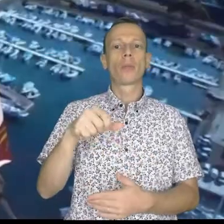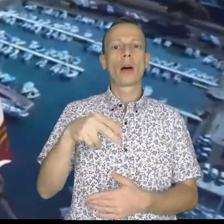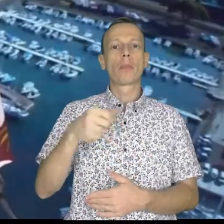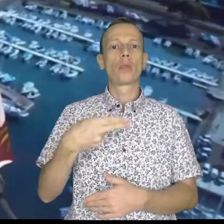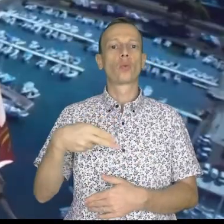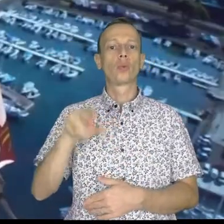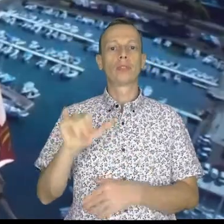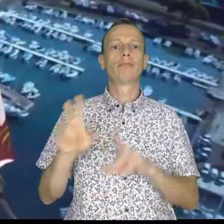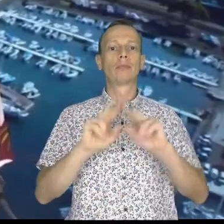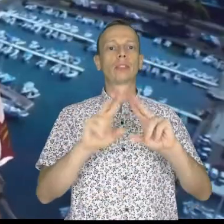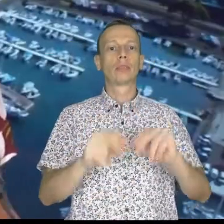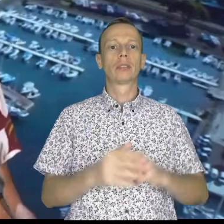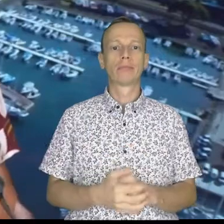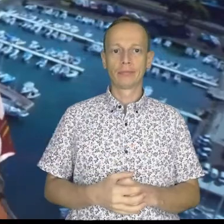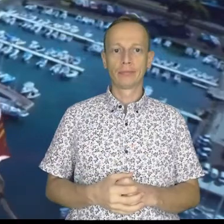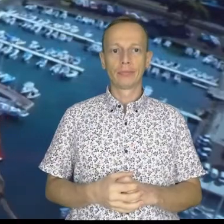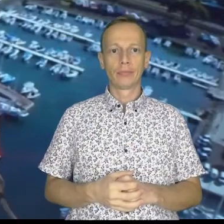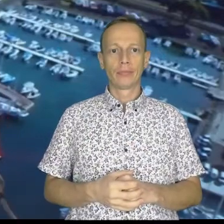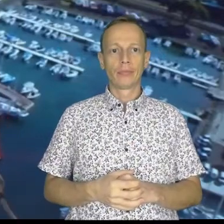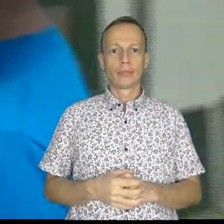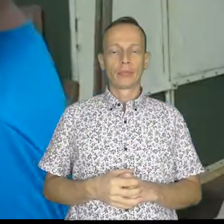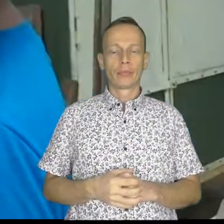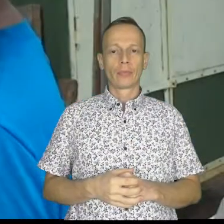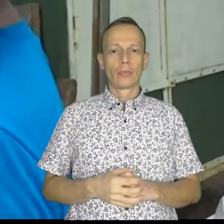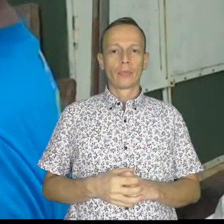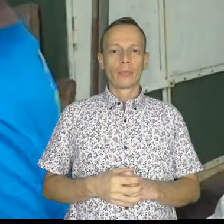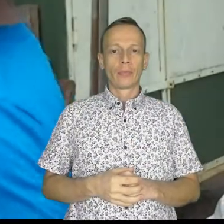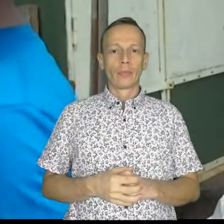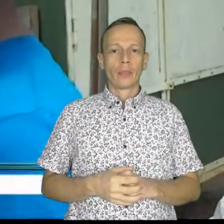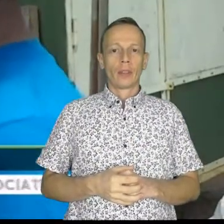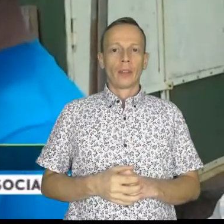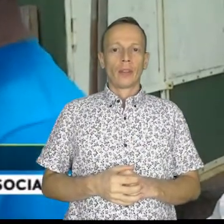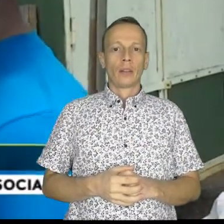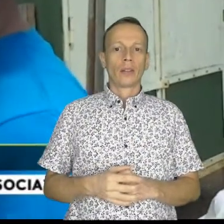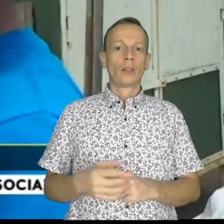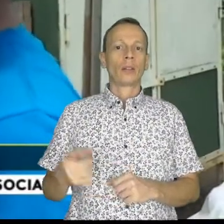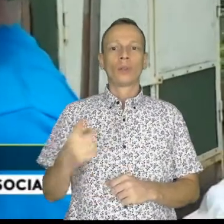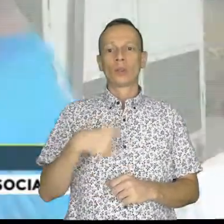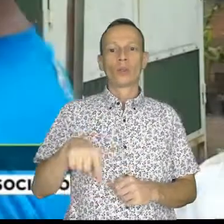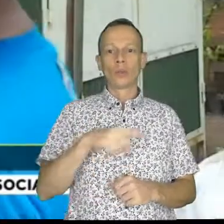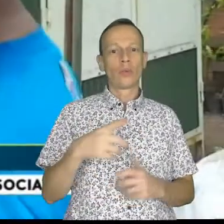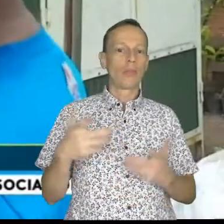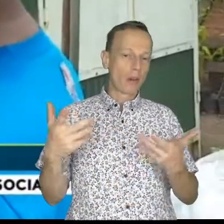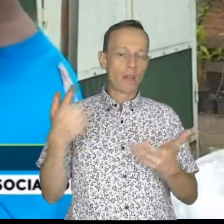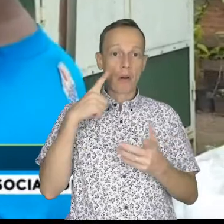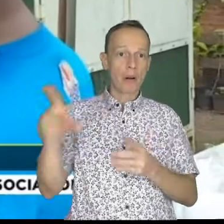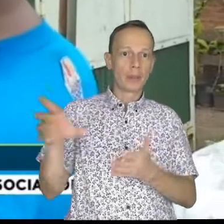donc d'une partie de ces dons. On va reproduire ça à la maison.